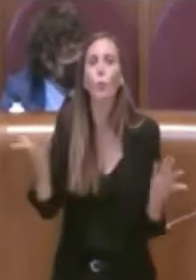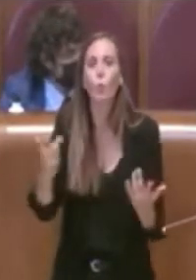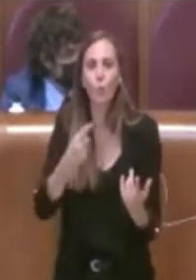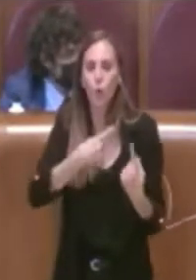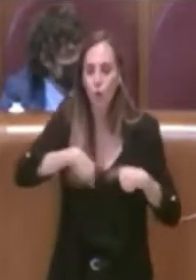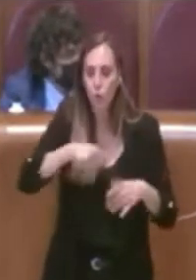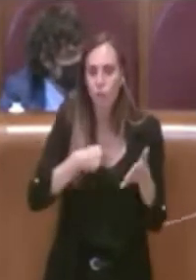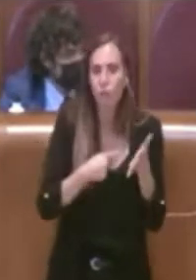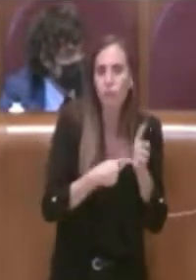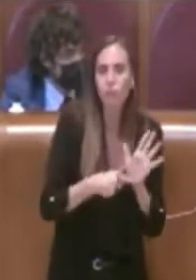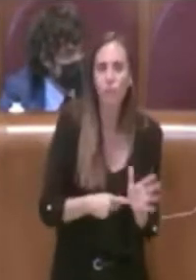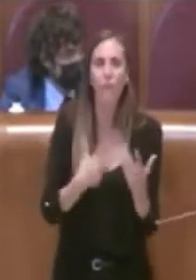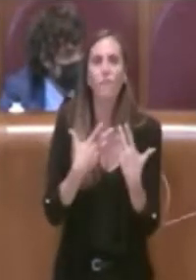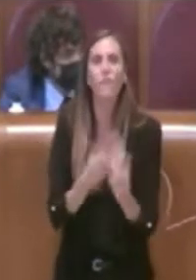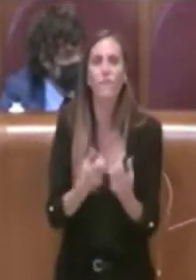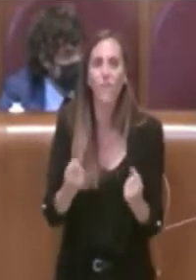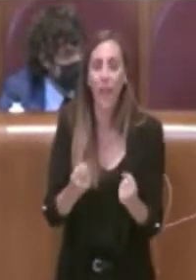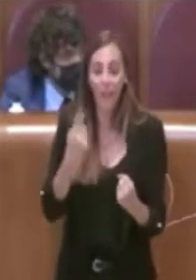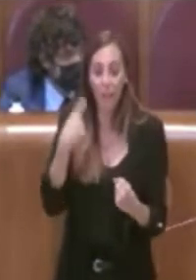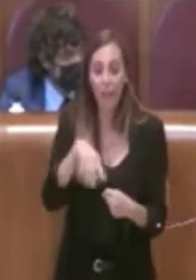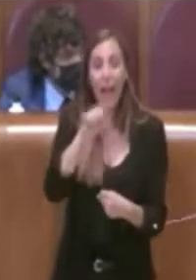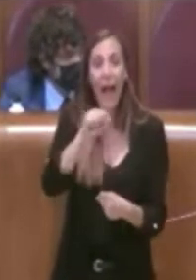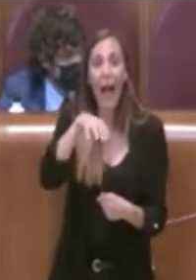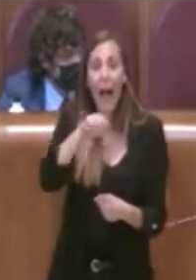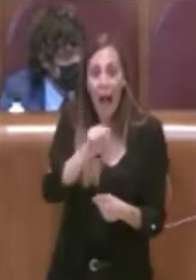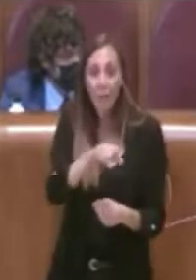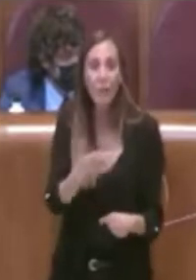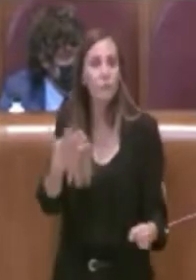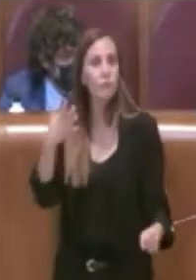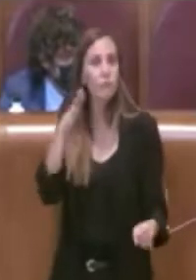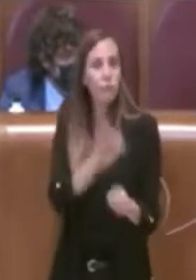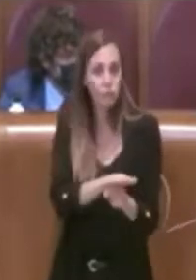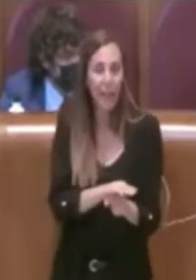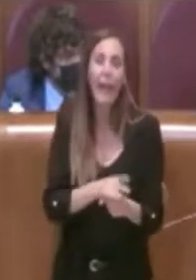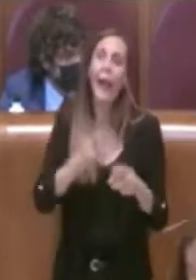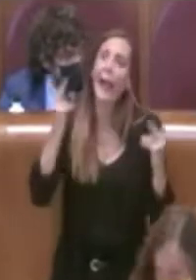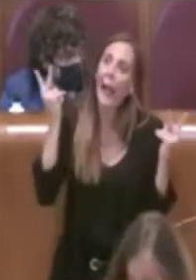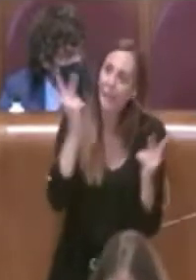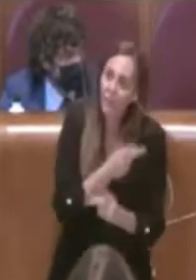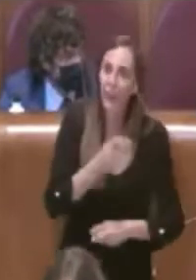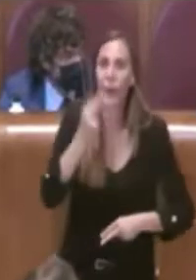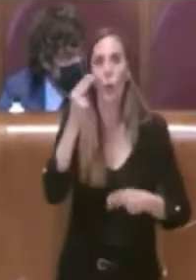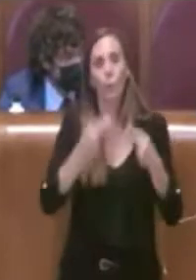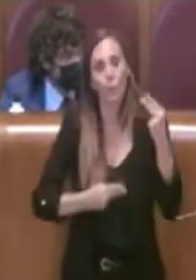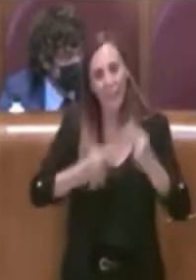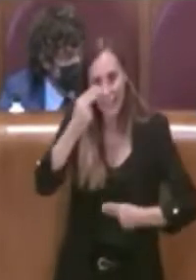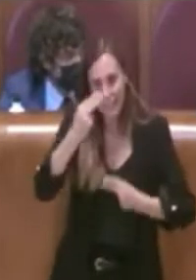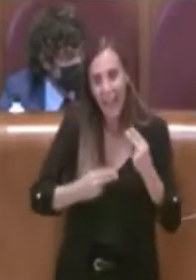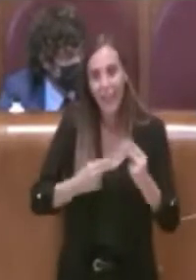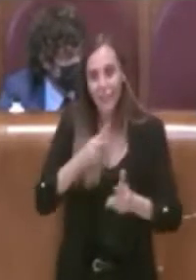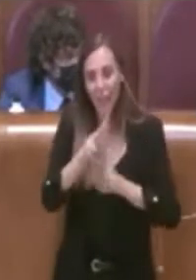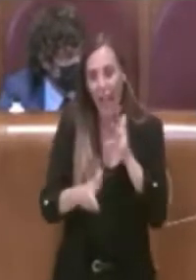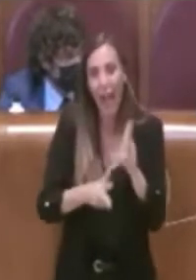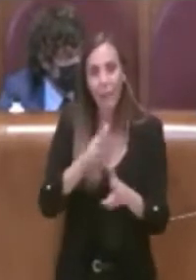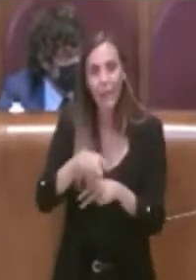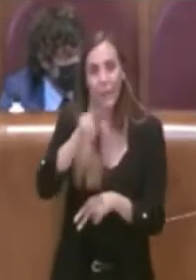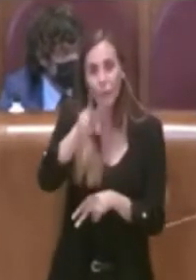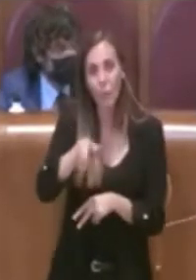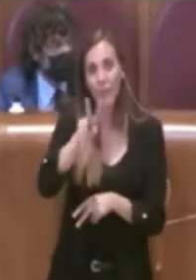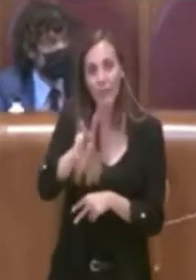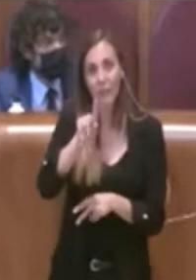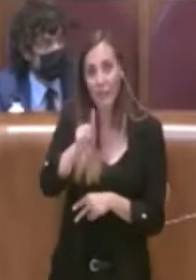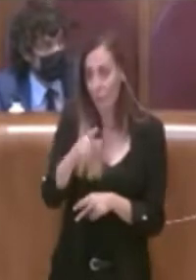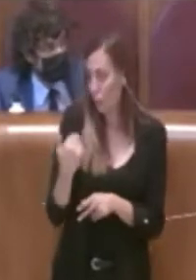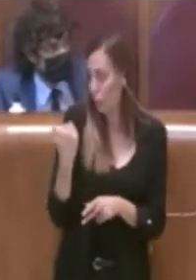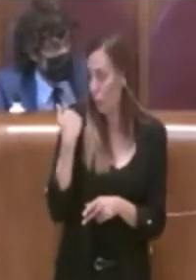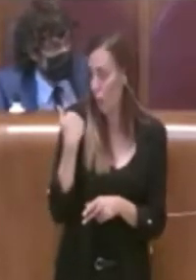fatti e abbiamo risanato questa azienda sì è vero i bilanci li abbiamo approvati ad aprile 2021 e